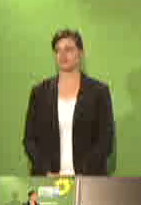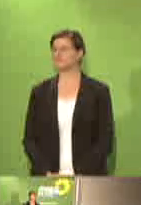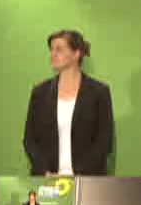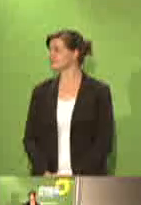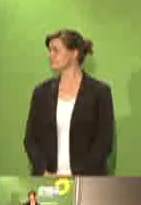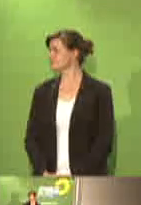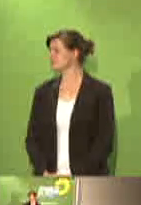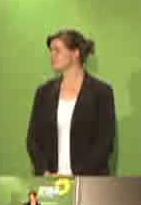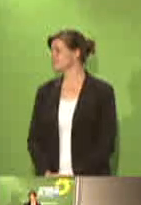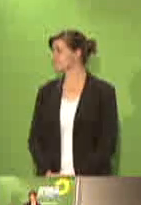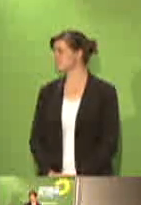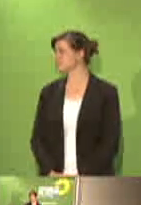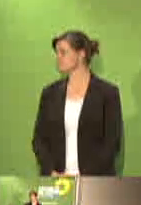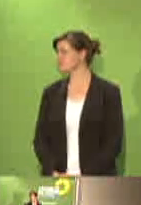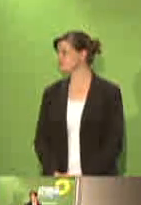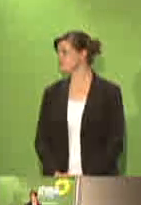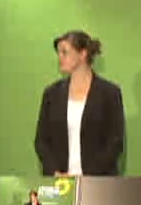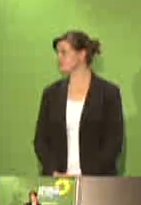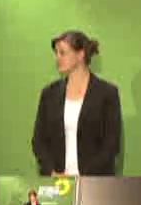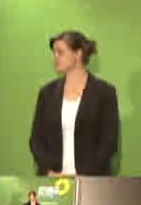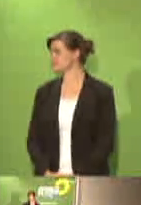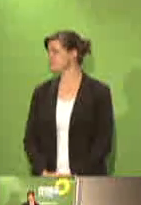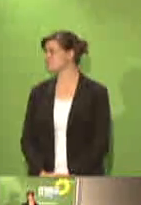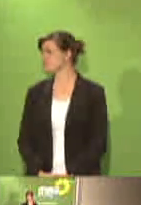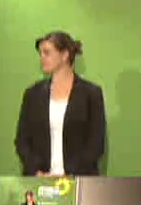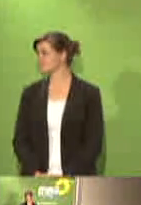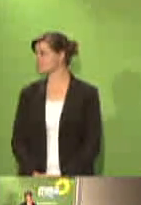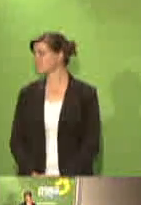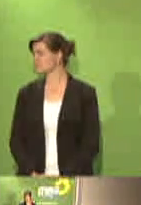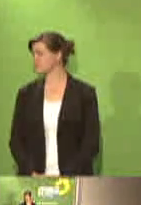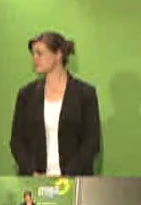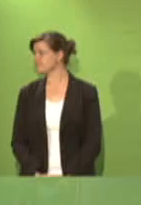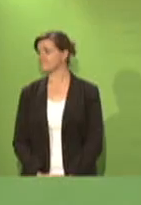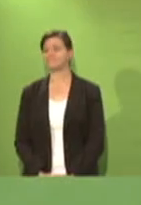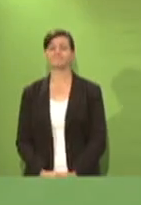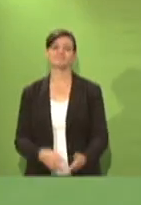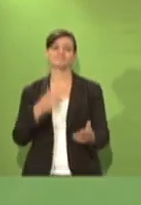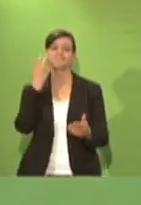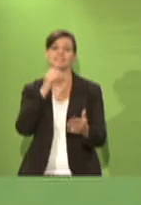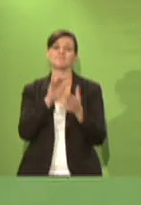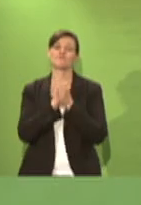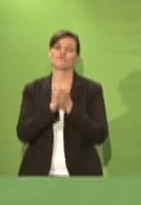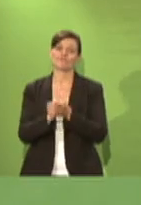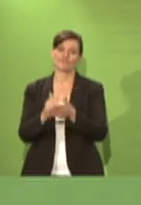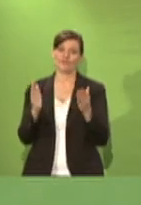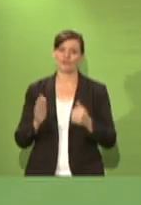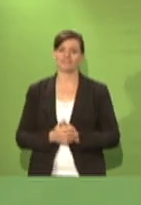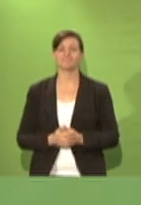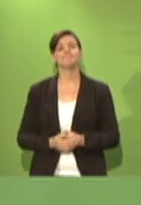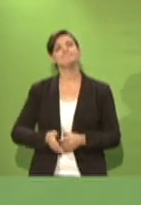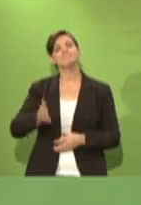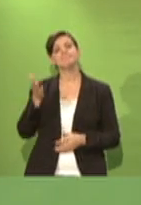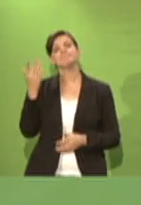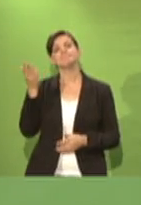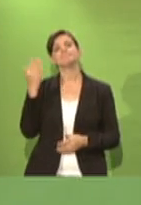Einmal da. Ja, danke schön. Reicht das so? Ja. So, liebe Freundinnen und Freunde, wenn man in der Vergangenheit